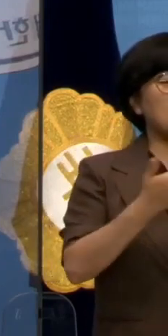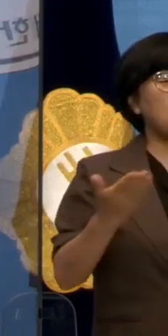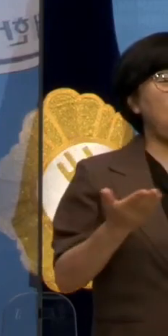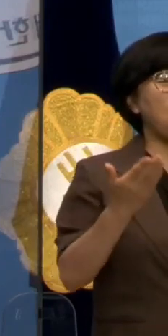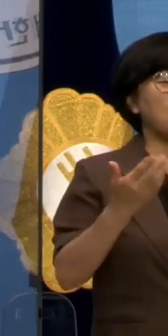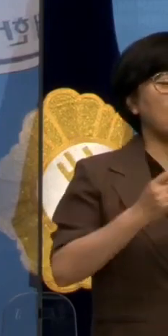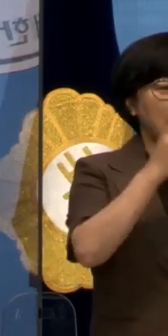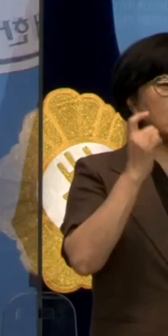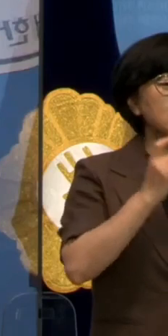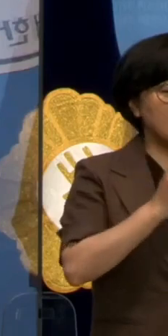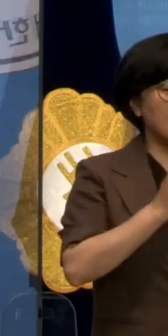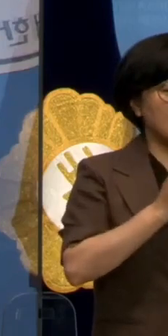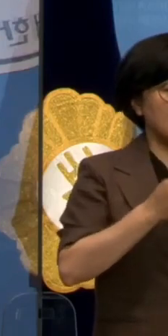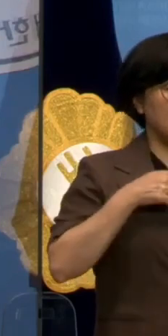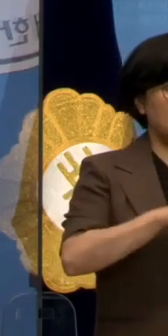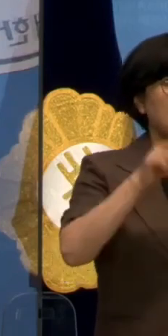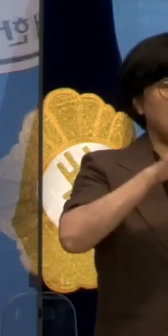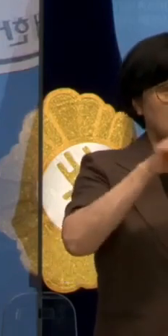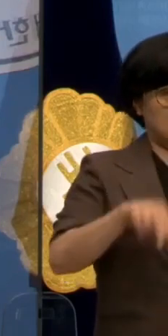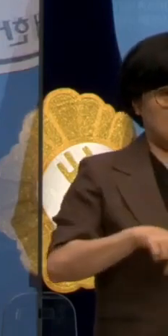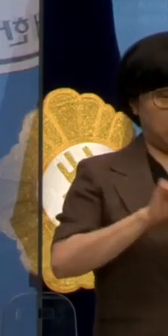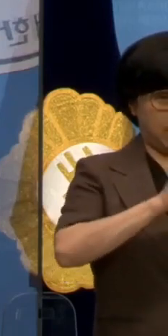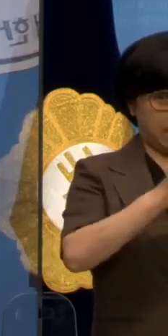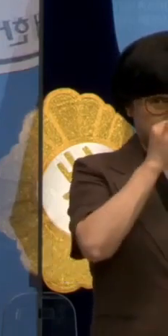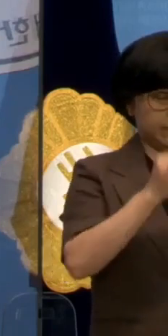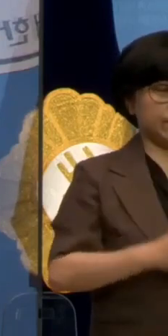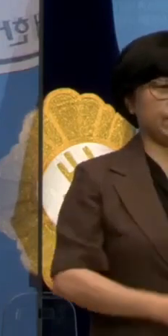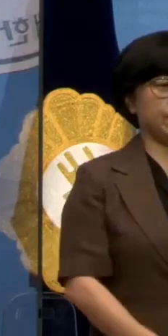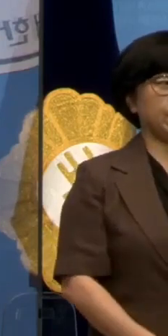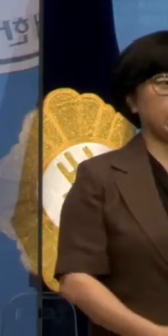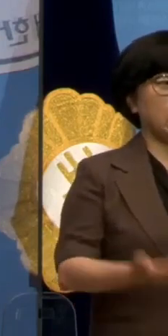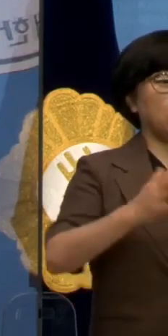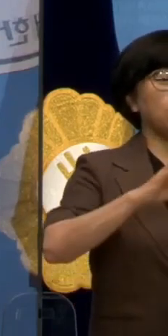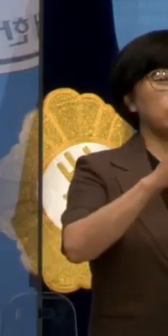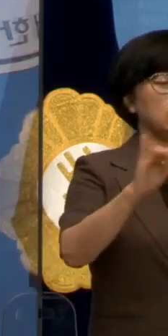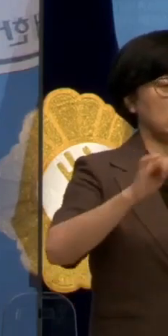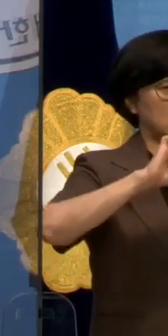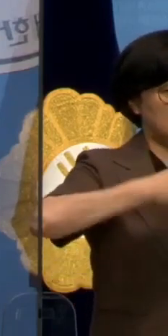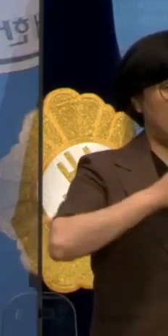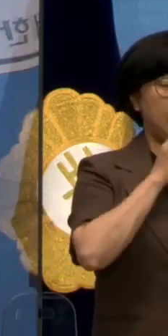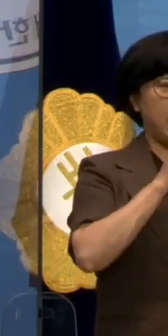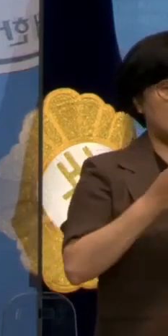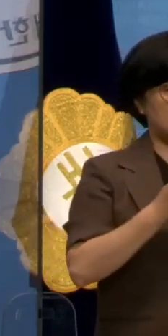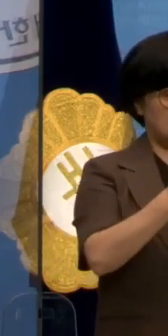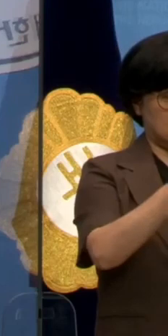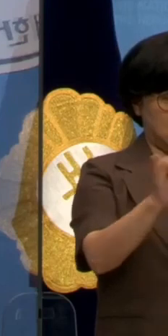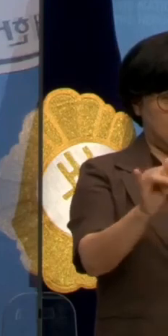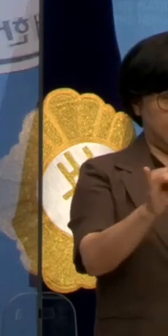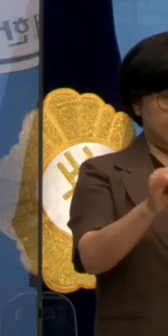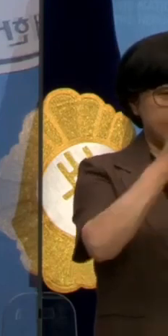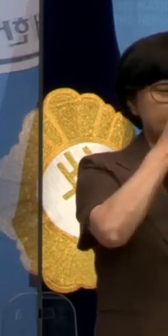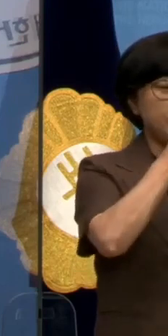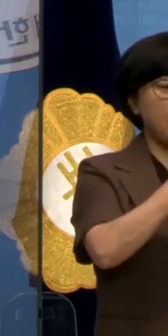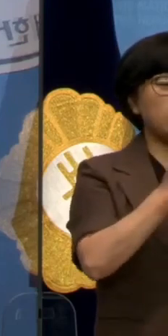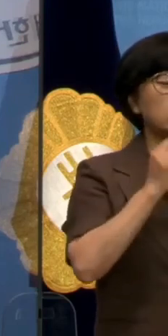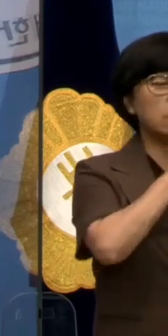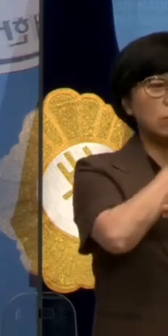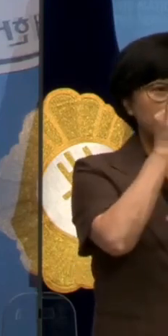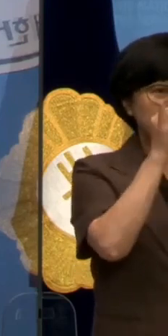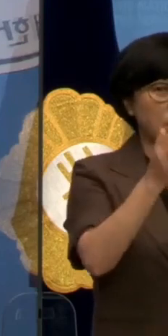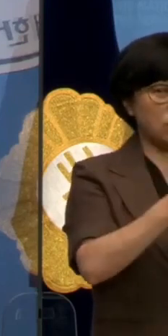이유로 사의를 표명했다고 밝혔습니다. 그러나 국민들에게 자신의 말을 전한 사람의 범죄 의혹에